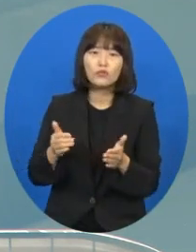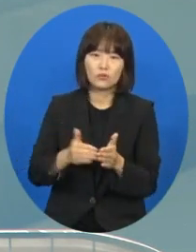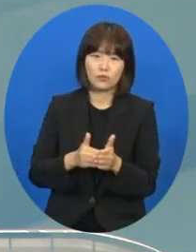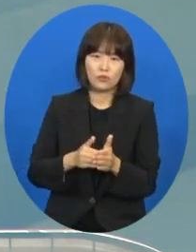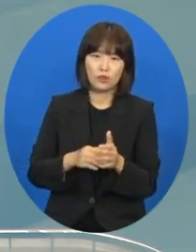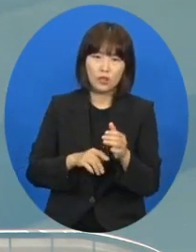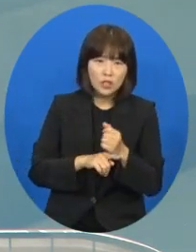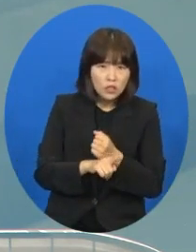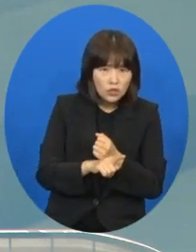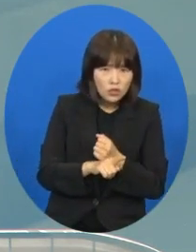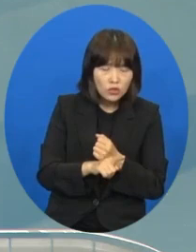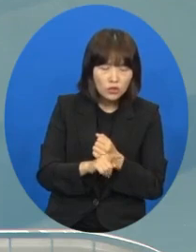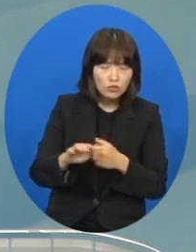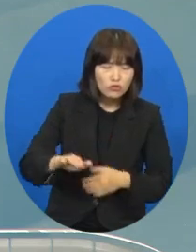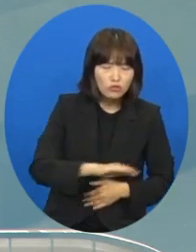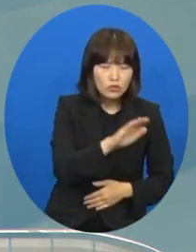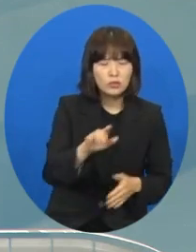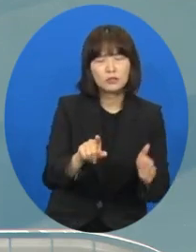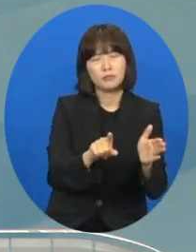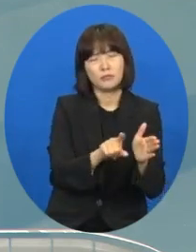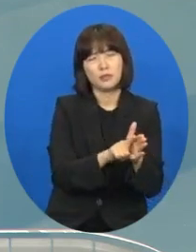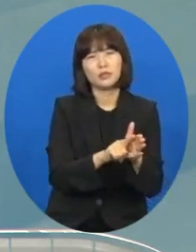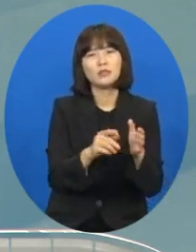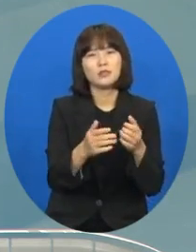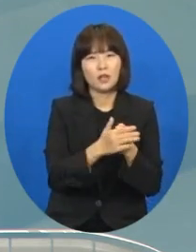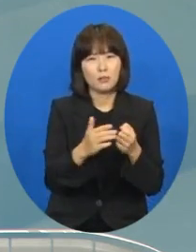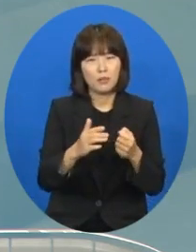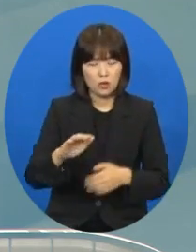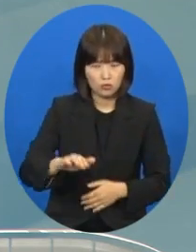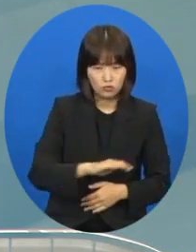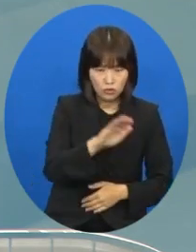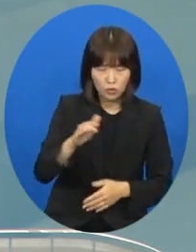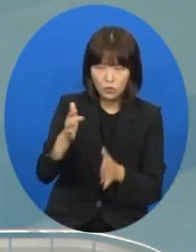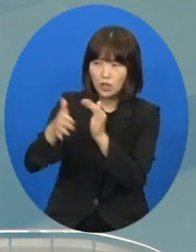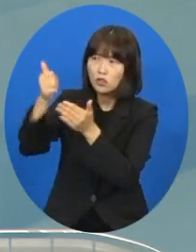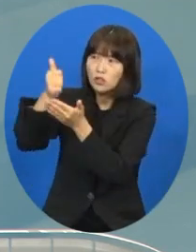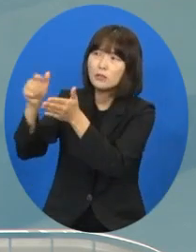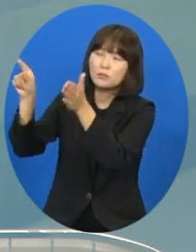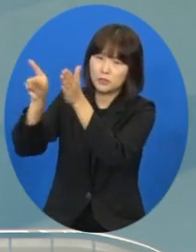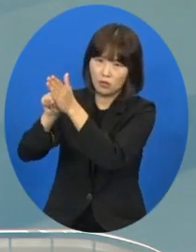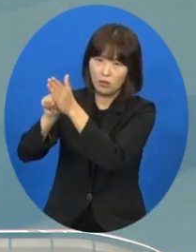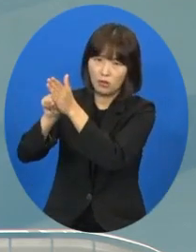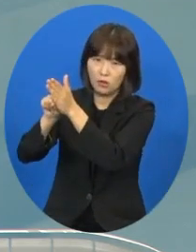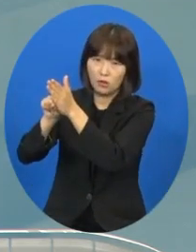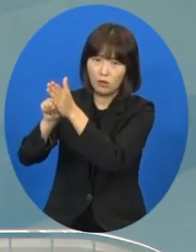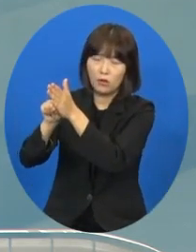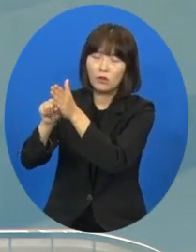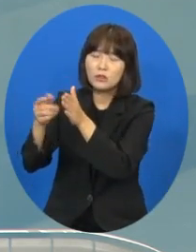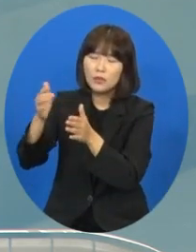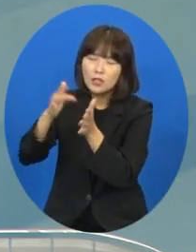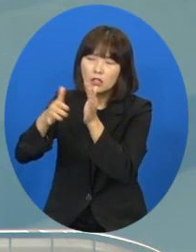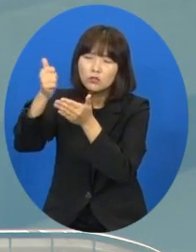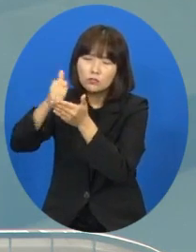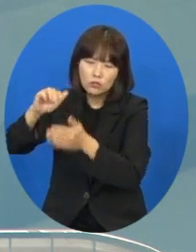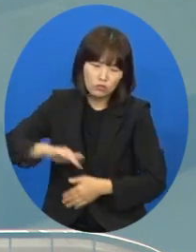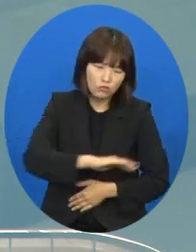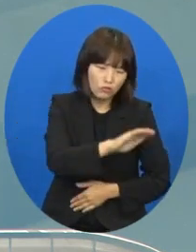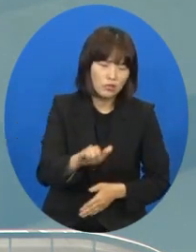이유는 우리를 믿으시기 때문이에요. 우리도 예수님을 믿지만 예수님께서도 우리를 믿으시는